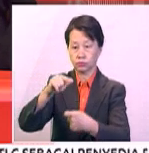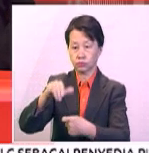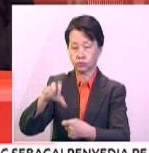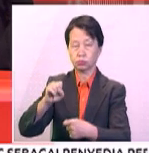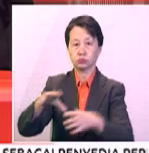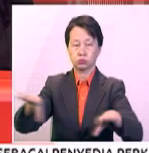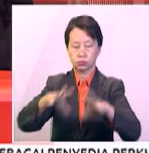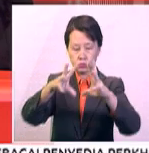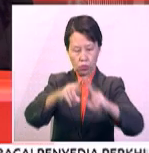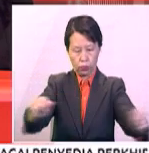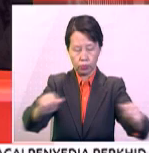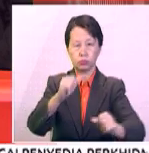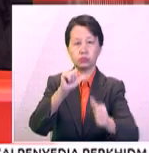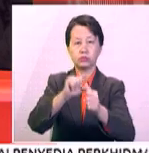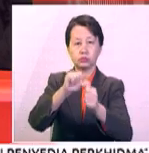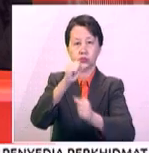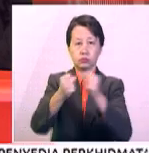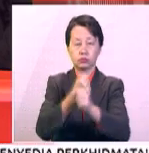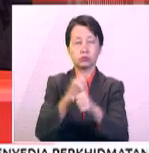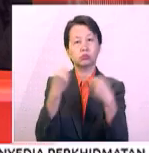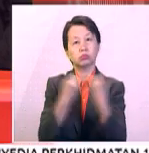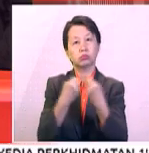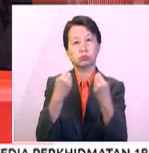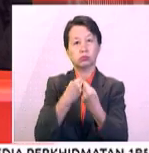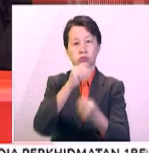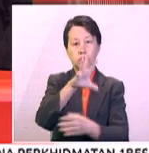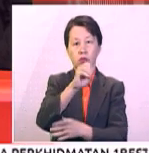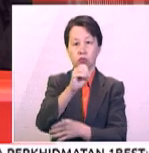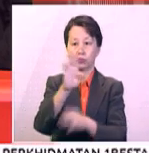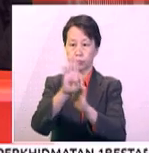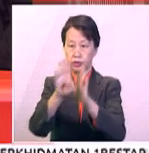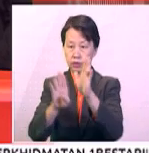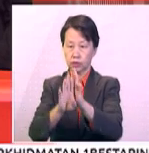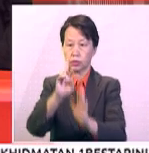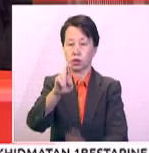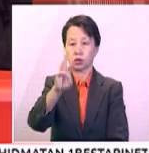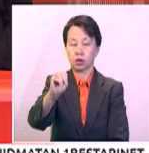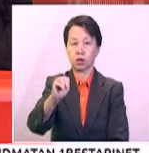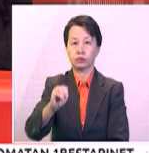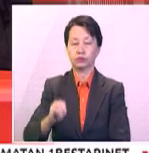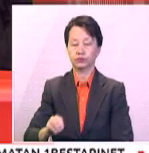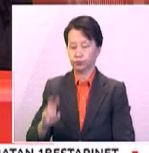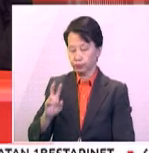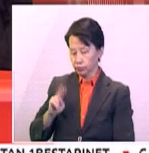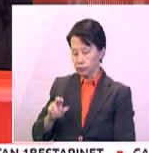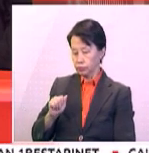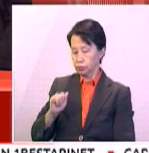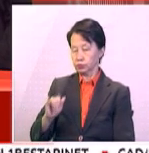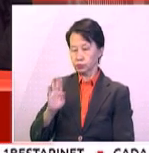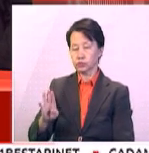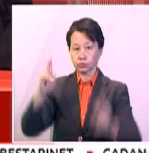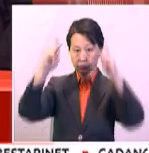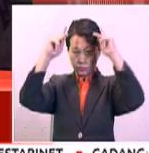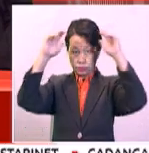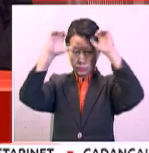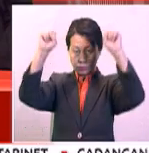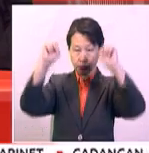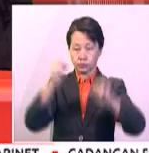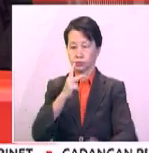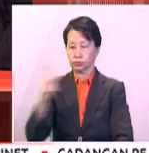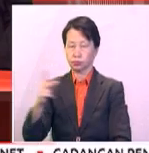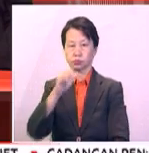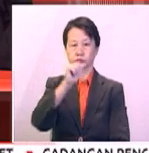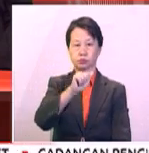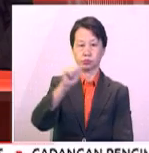melaksanakan pelupusan setiap tahun berjumlah hampir RM50 bilion. Naib Presiden Kanan Pelaburan Philip Capital Asia